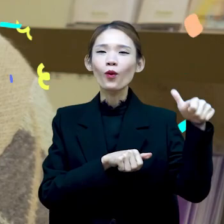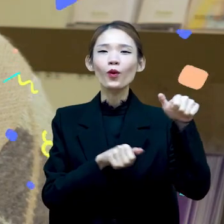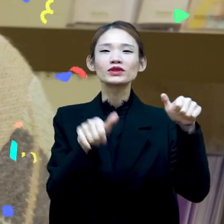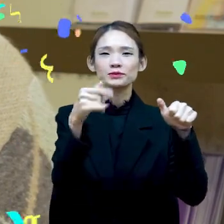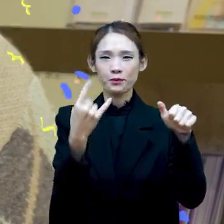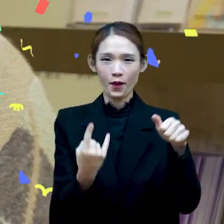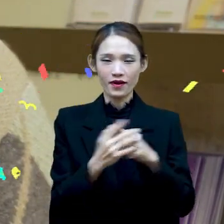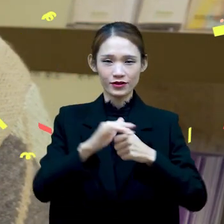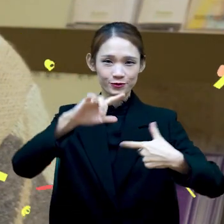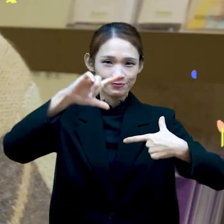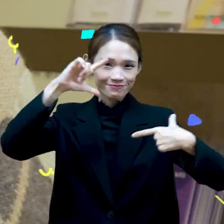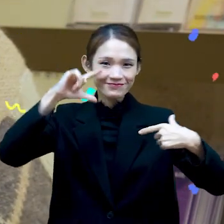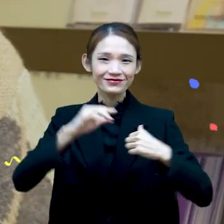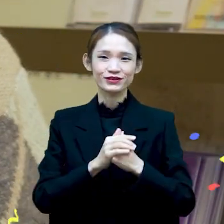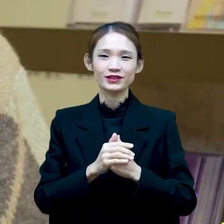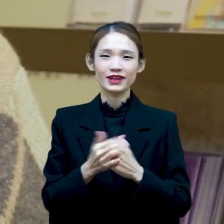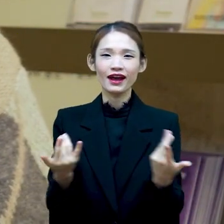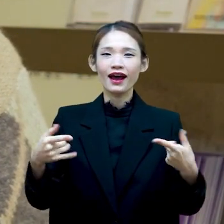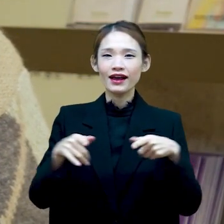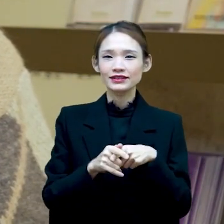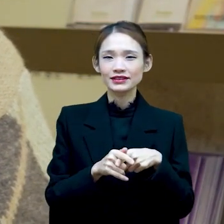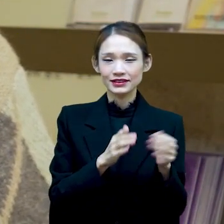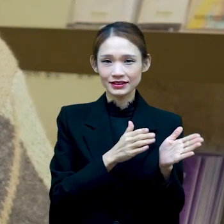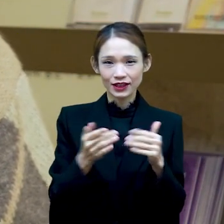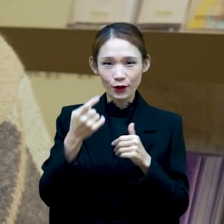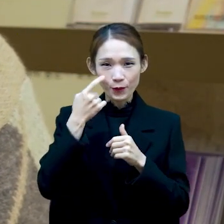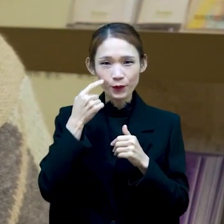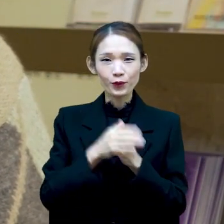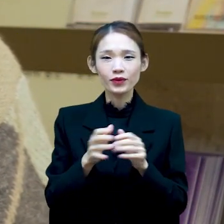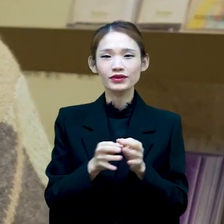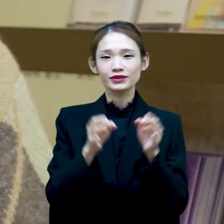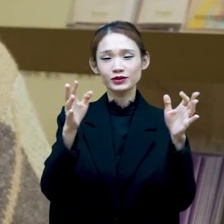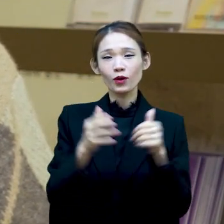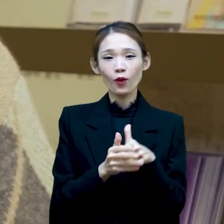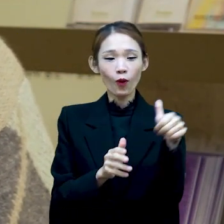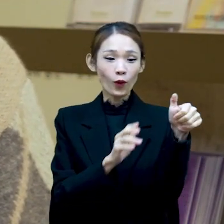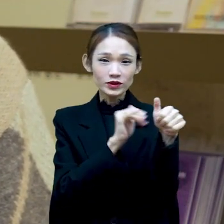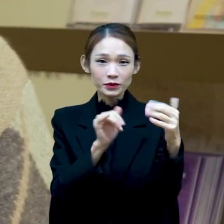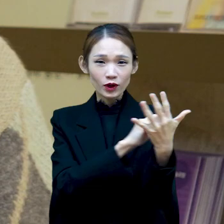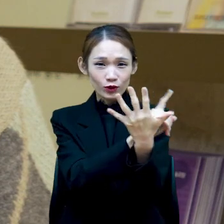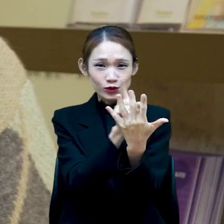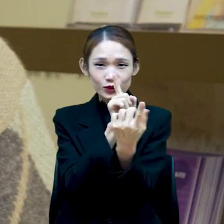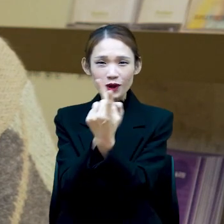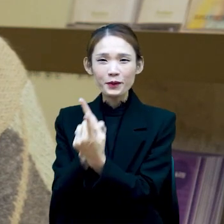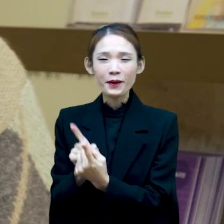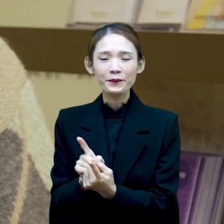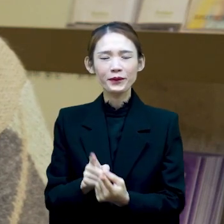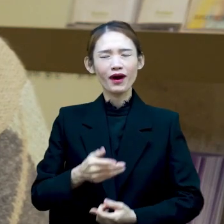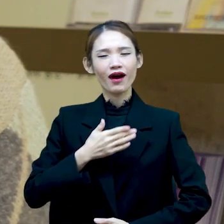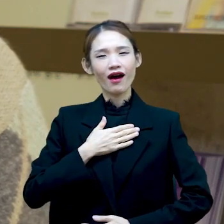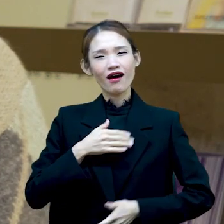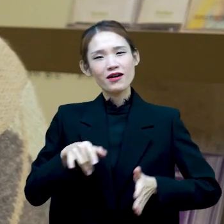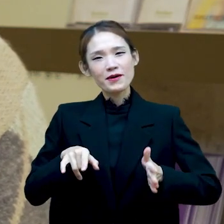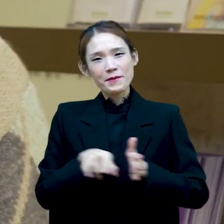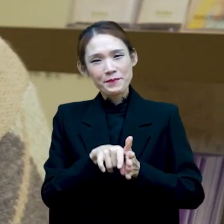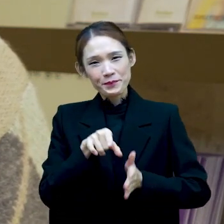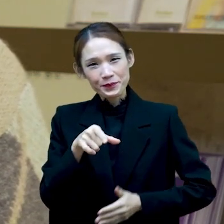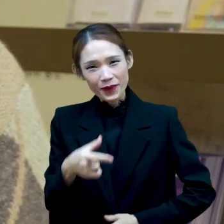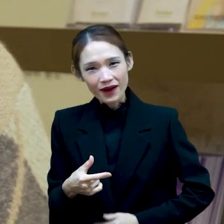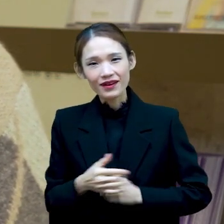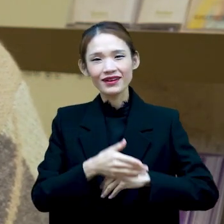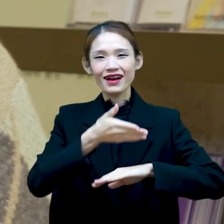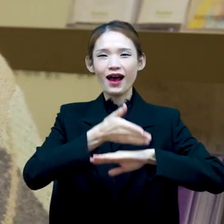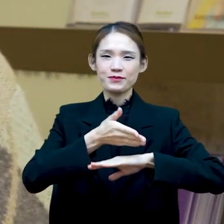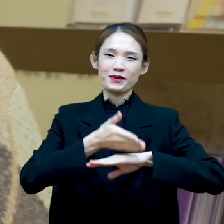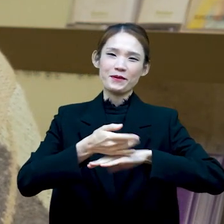저희 50번째 주인공과 오늘 같이 진행을 하게 됐는데 제가 그동안 50명이나 만났다니 정말 참 믿기지 않고 참